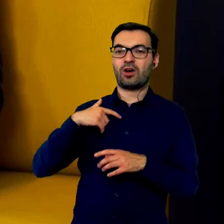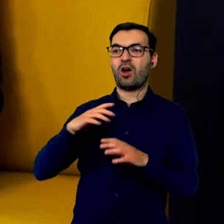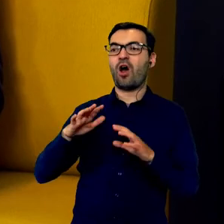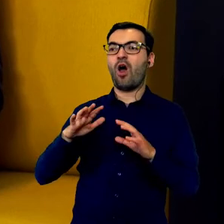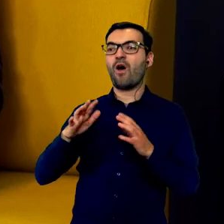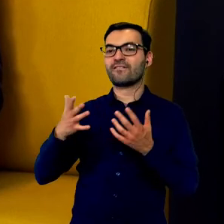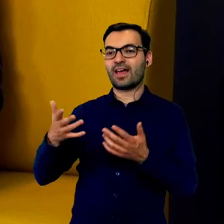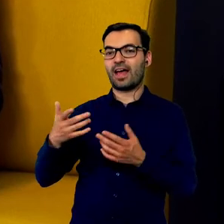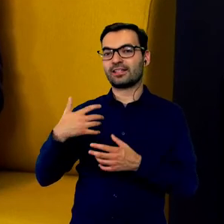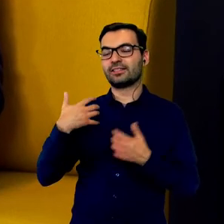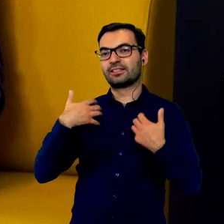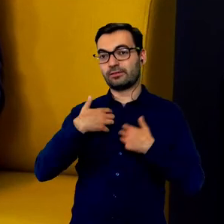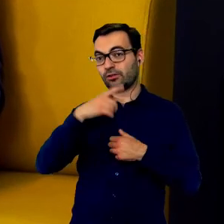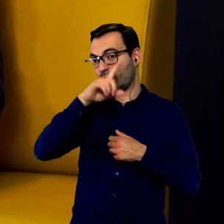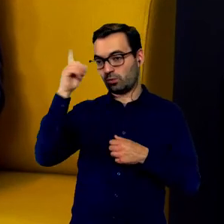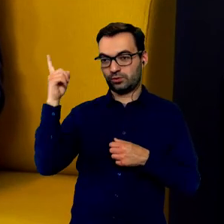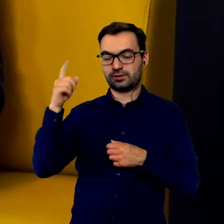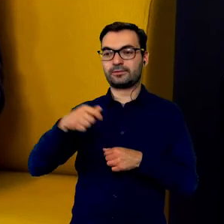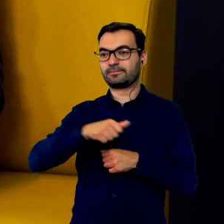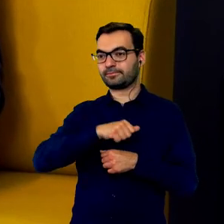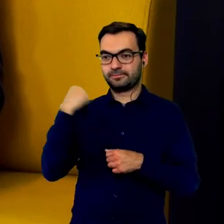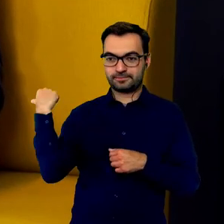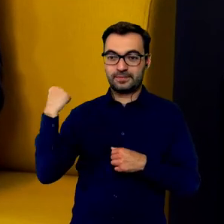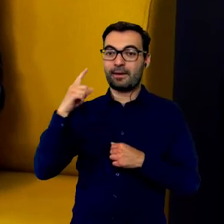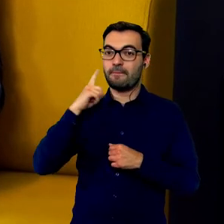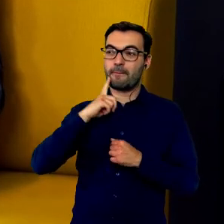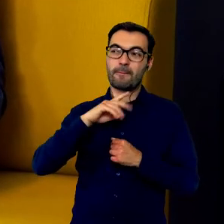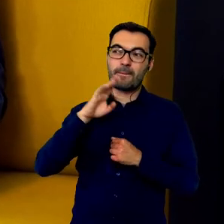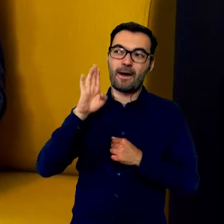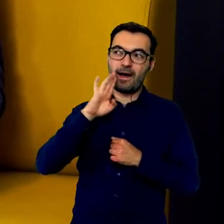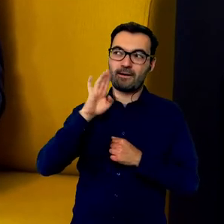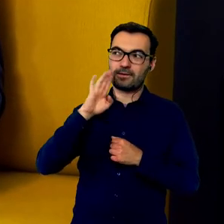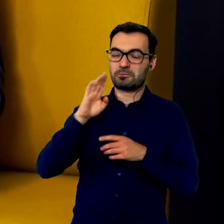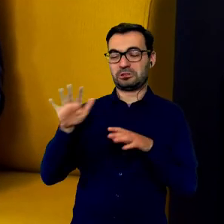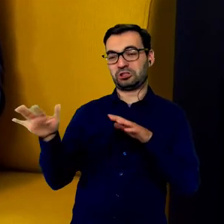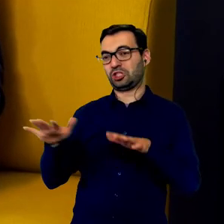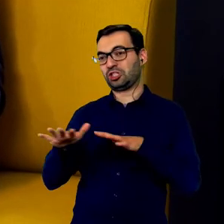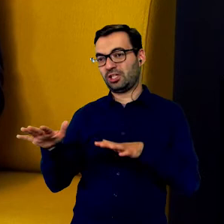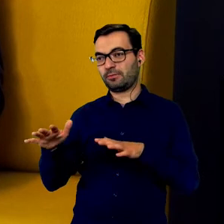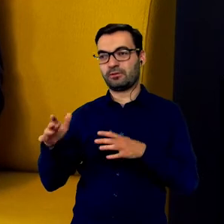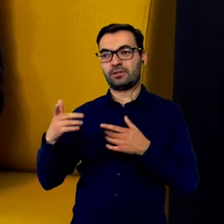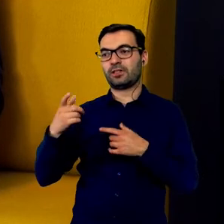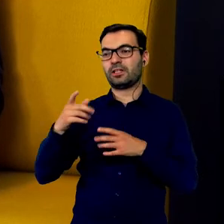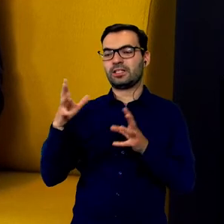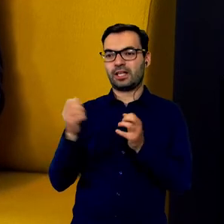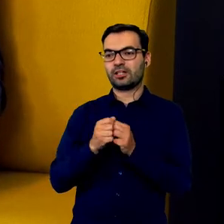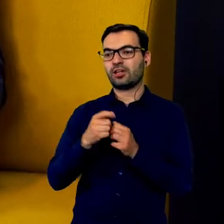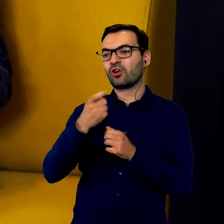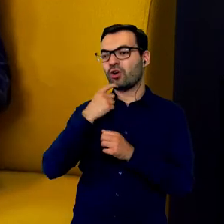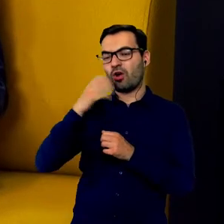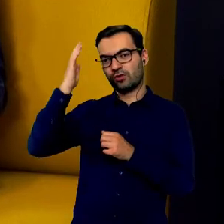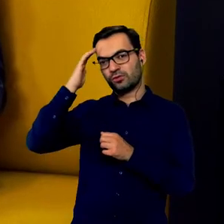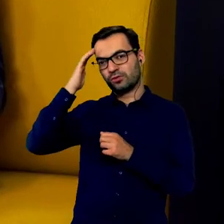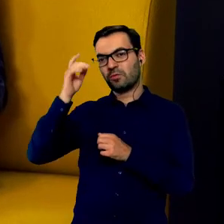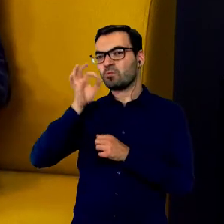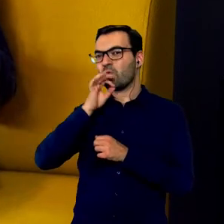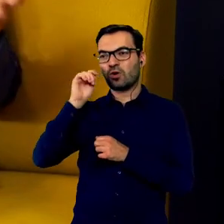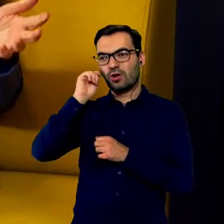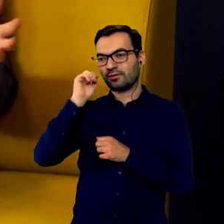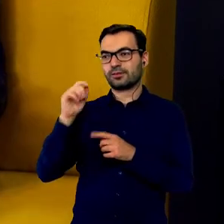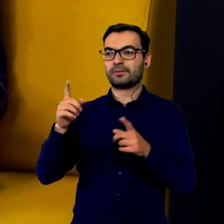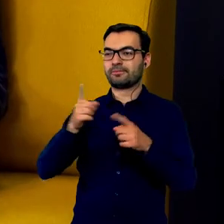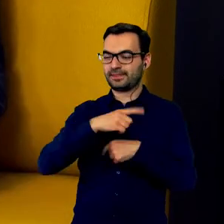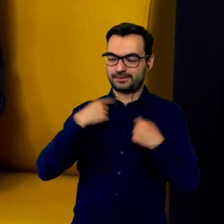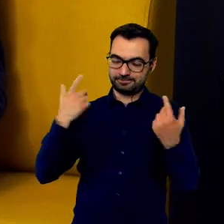ofiary ze zwierząt i z ludzi. I prawdopodobnie zostało może trzęsienie ziemi, było czaszka młodej kobiety, bo my zapominamy,